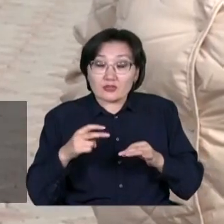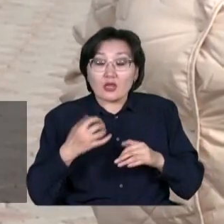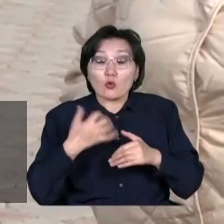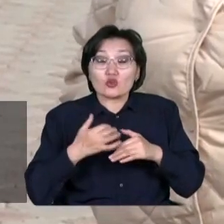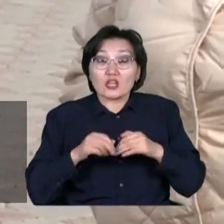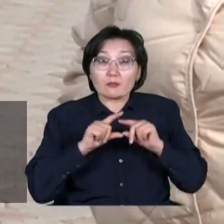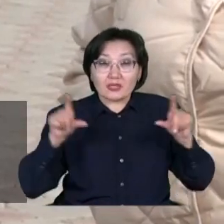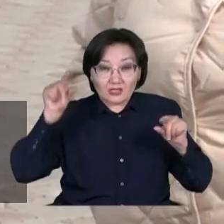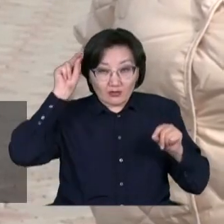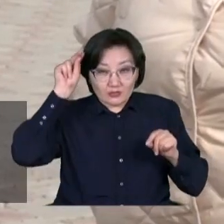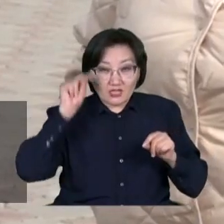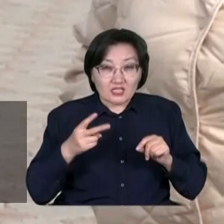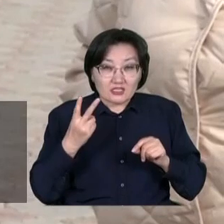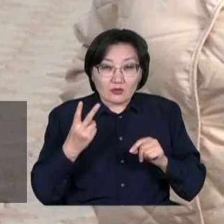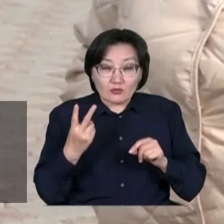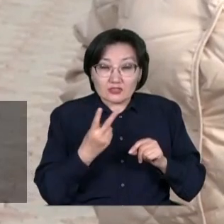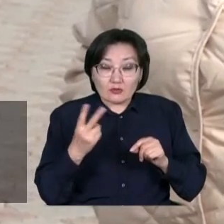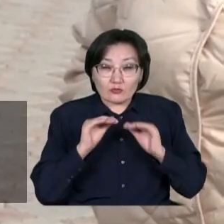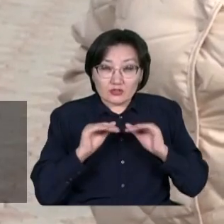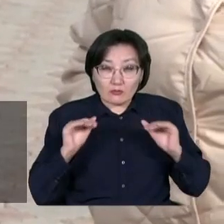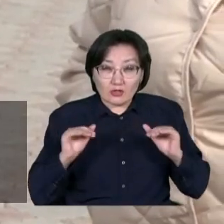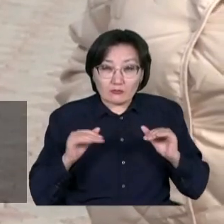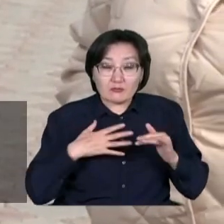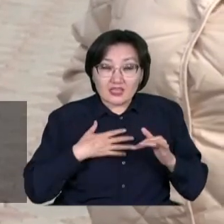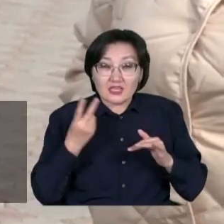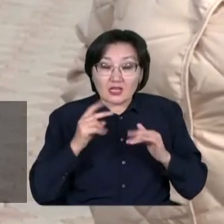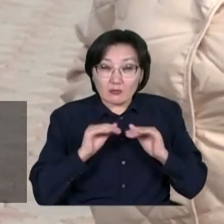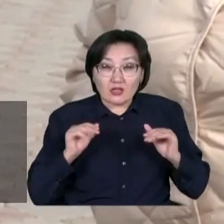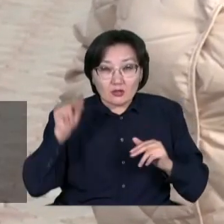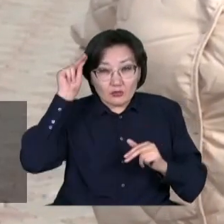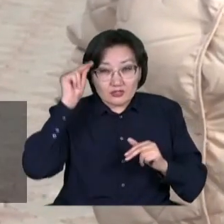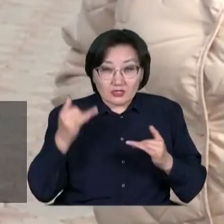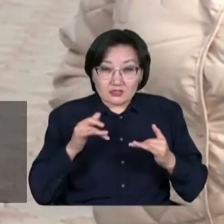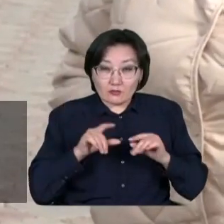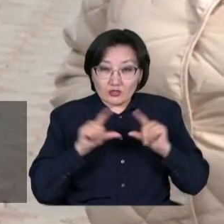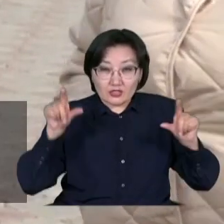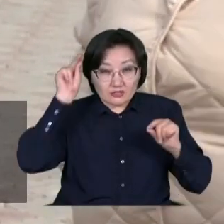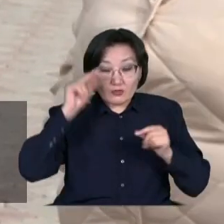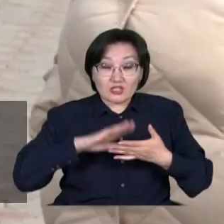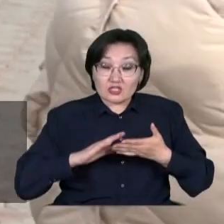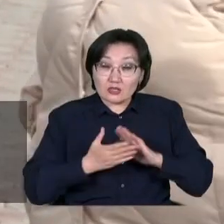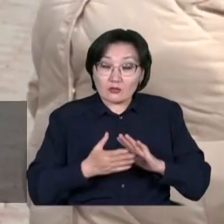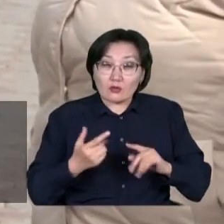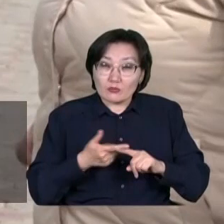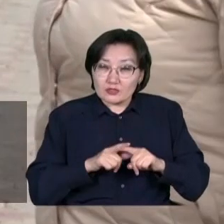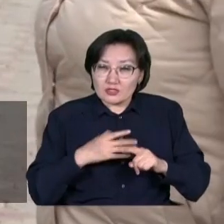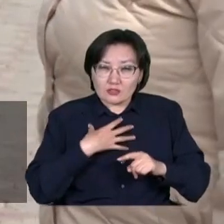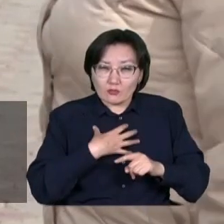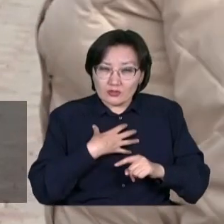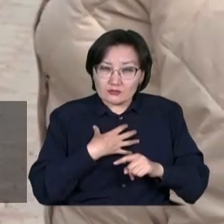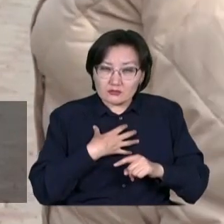мектебінде 2 бірдей балам білім алуда. Қазіргі мектептің жағдайы бізді қатты